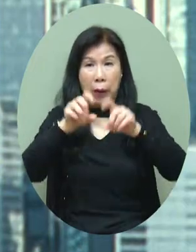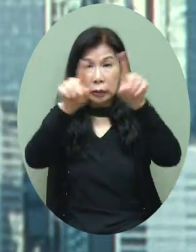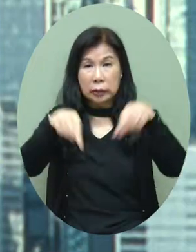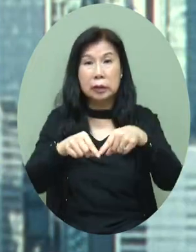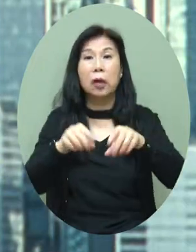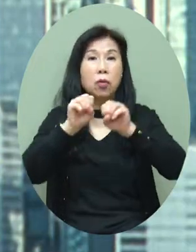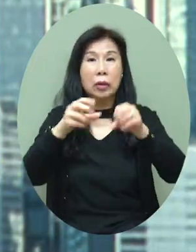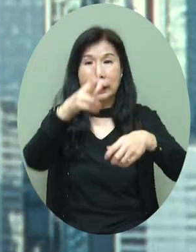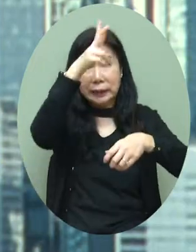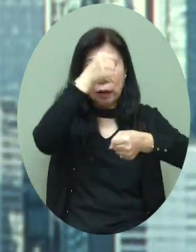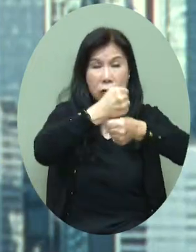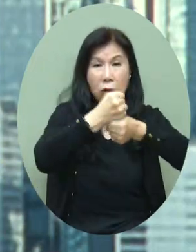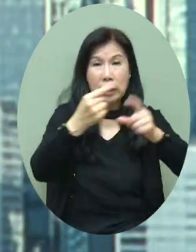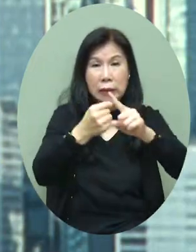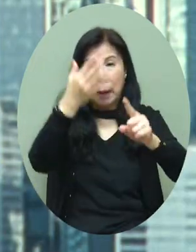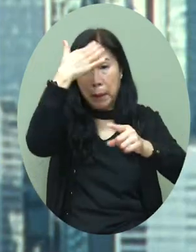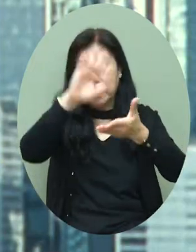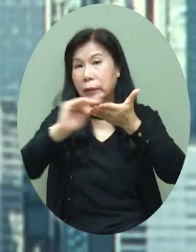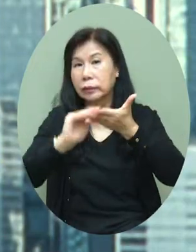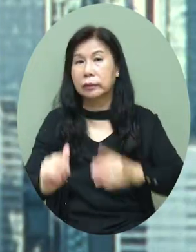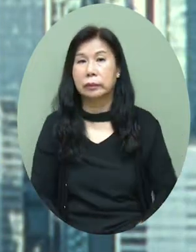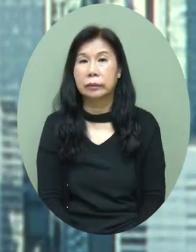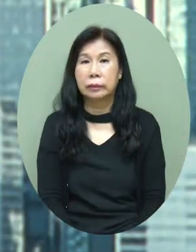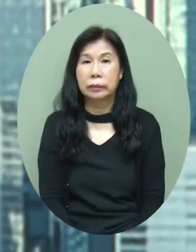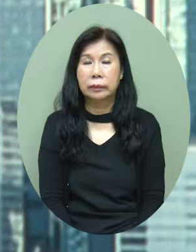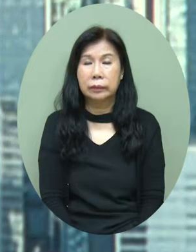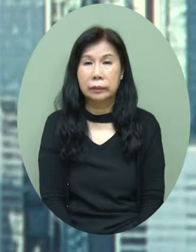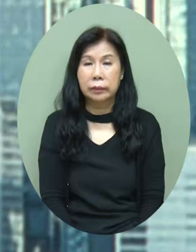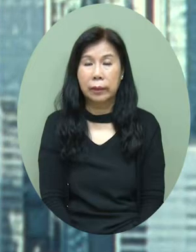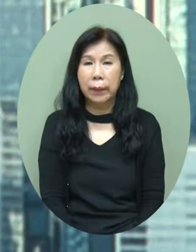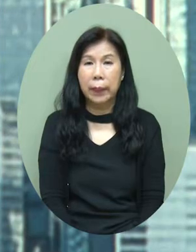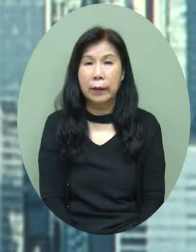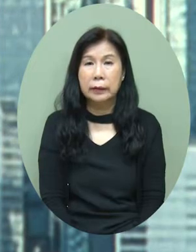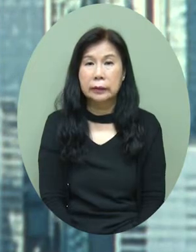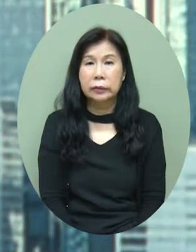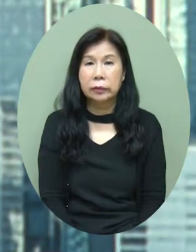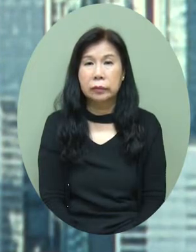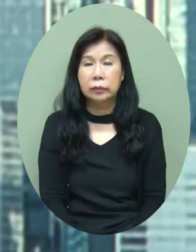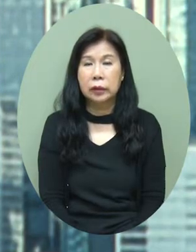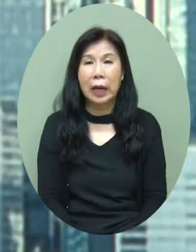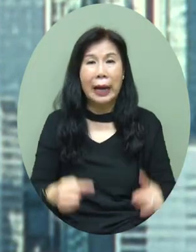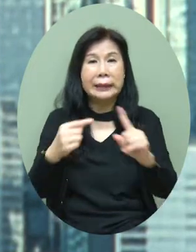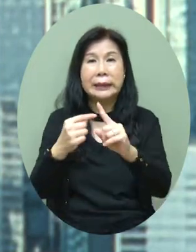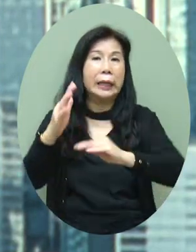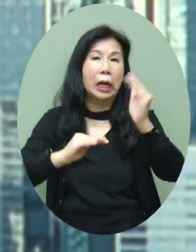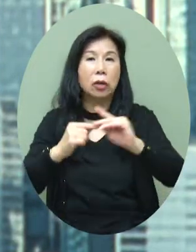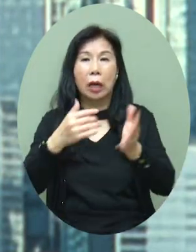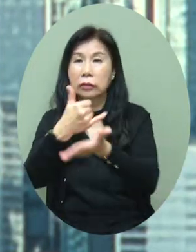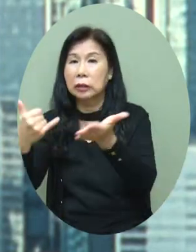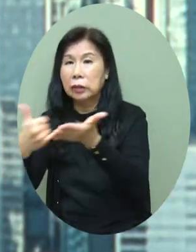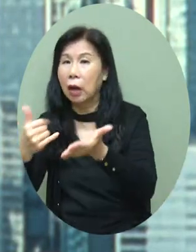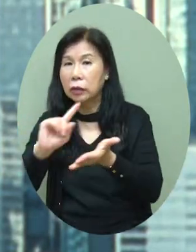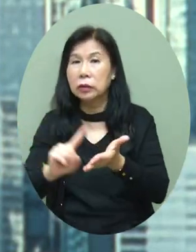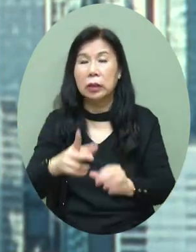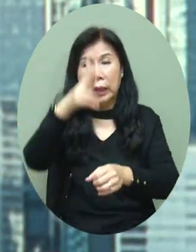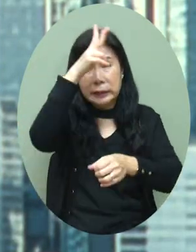同事咧亦都係應該係理解嘅。至於喺個人才流失嗰方面，或者係